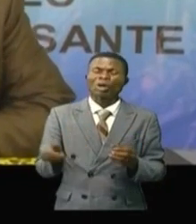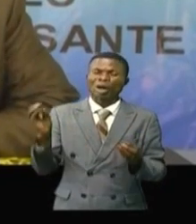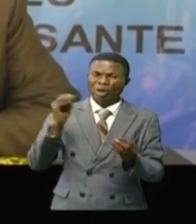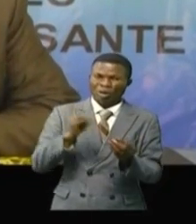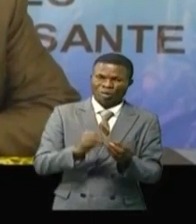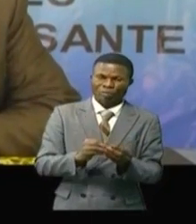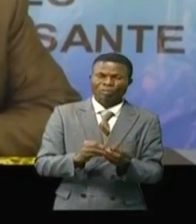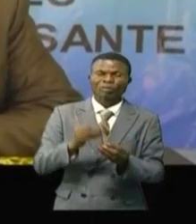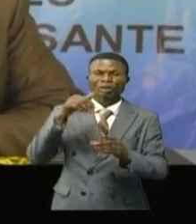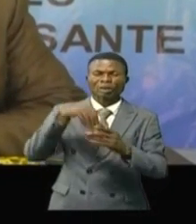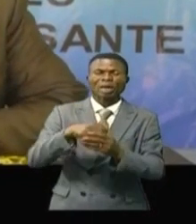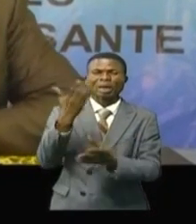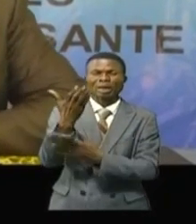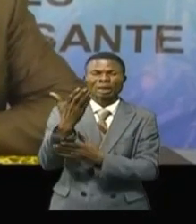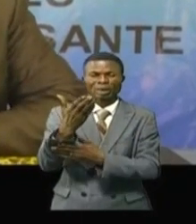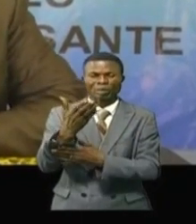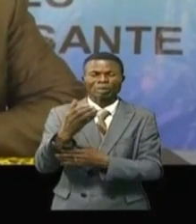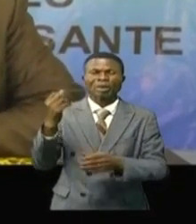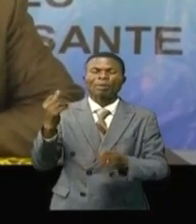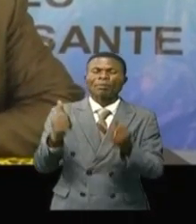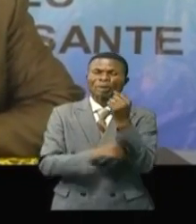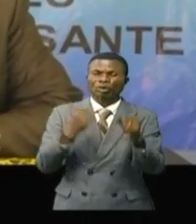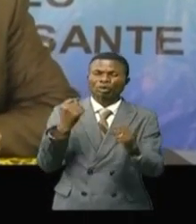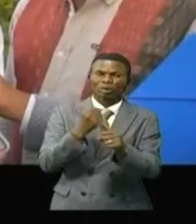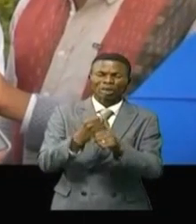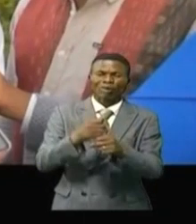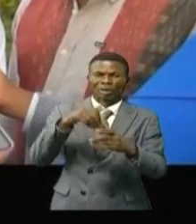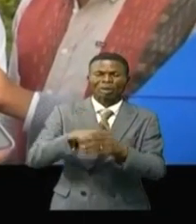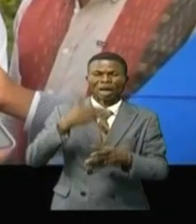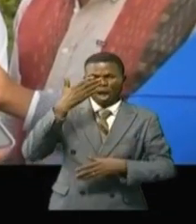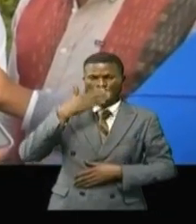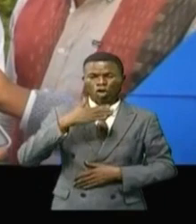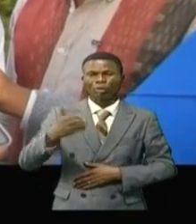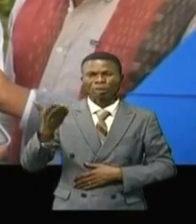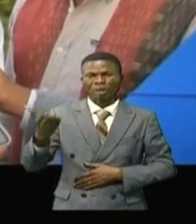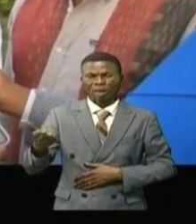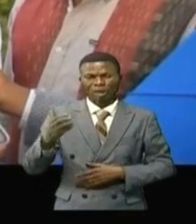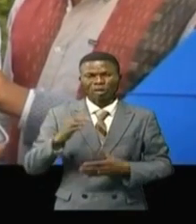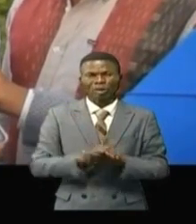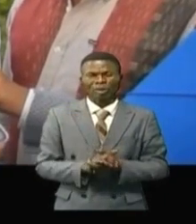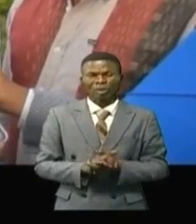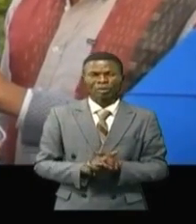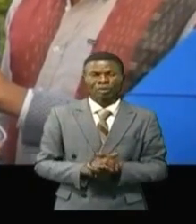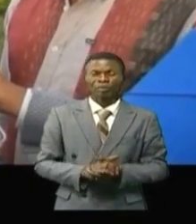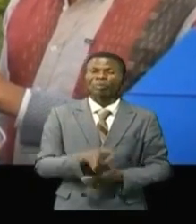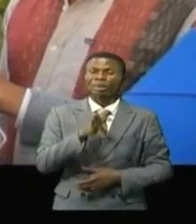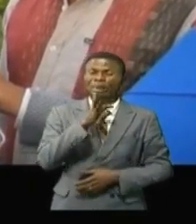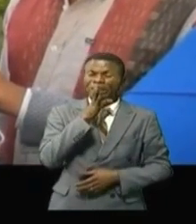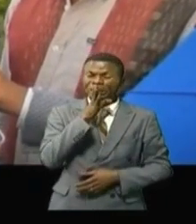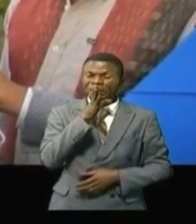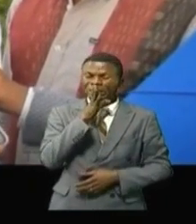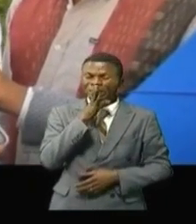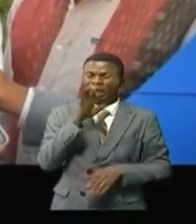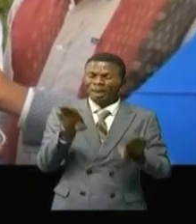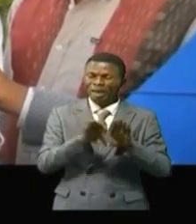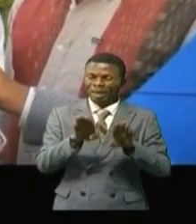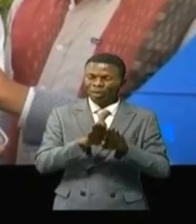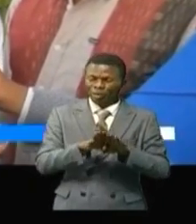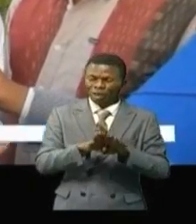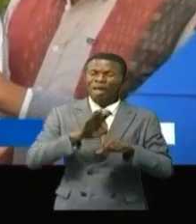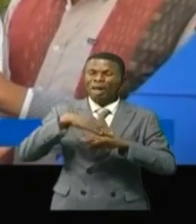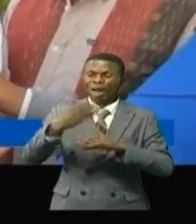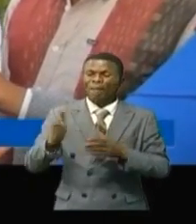aux revendications des professionnels de la santé. Il semble que, quelle que soit la durée de la nuit, le soleil finit par